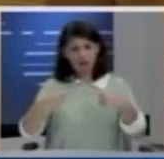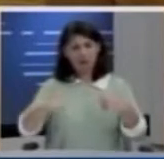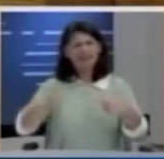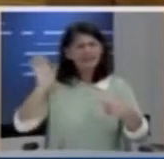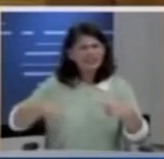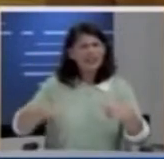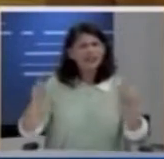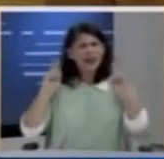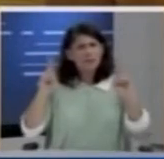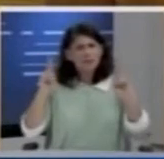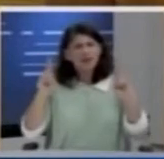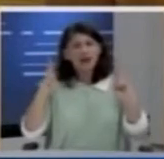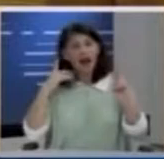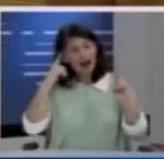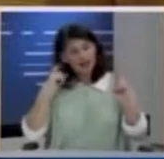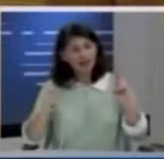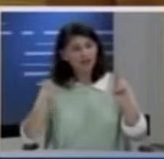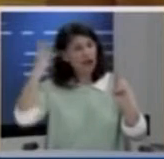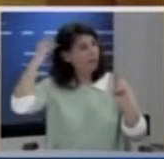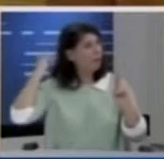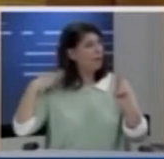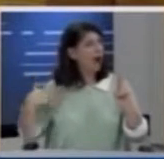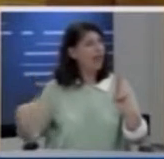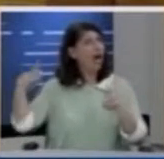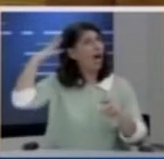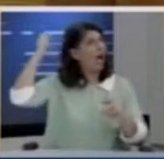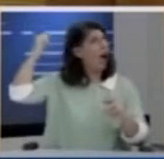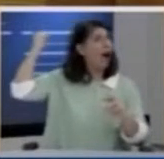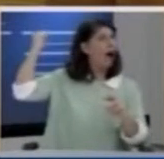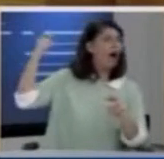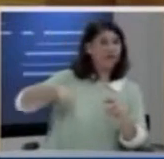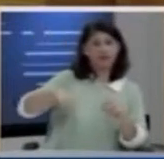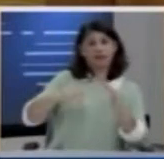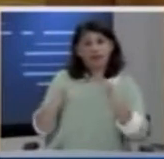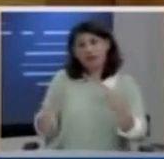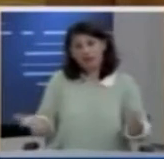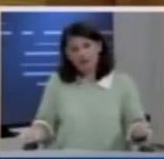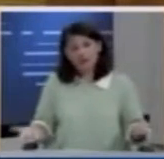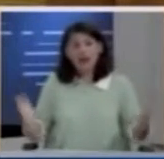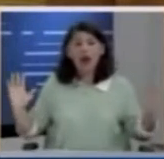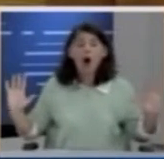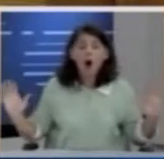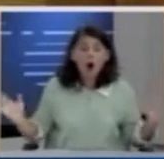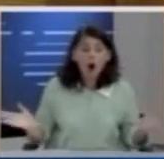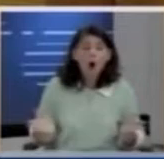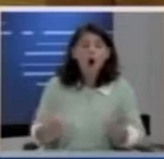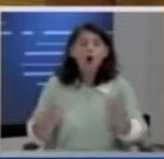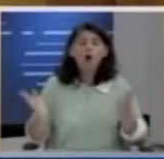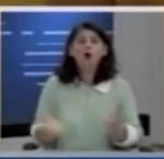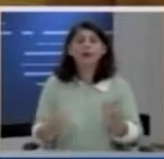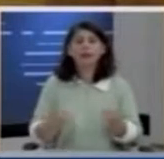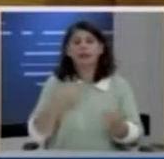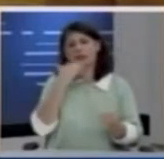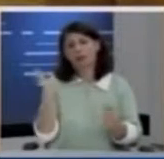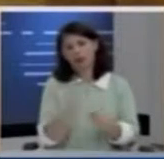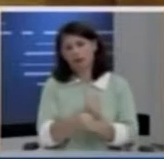τελευταία σας ελπίδα. Καταλαβαίνω ότι από τα μαλλιά σας πιάνεστε στην κατάσταση που βρίσκεστε, αλλά ό,τι και να κάνετε δεν